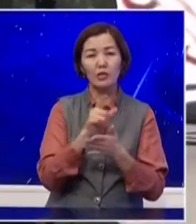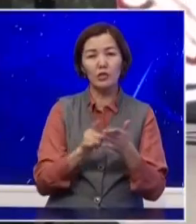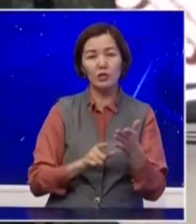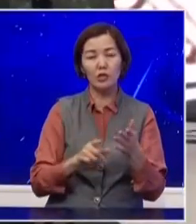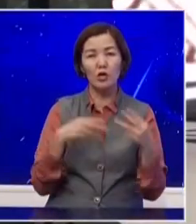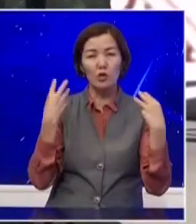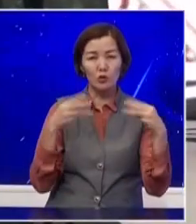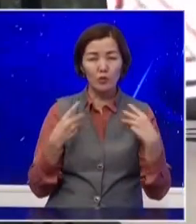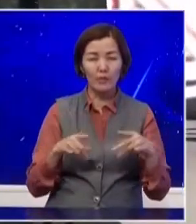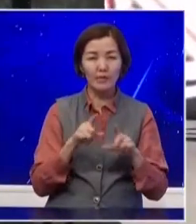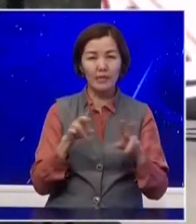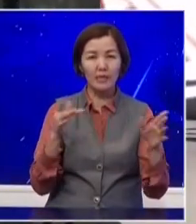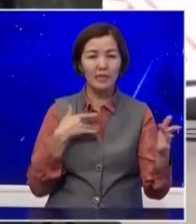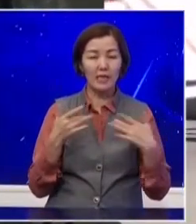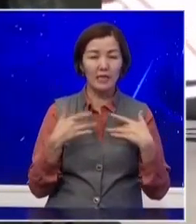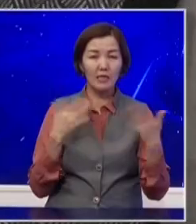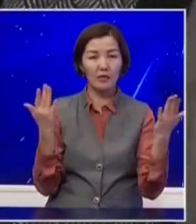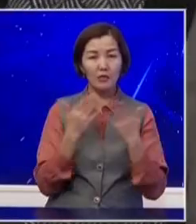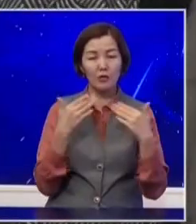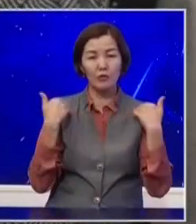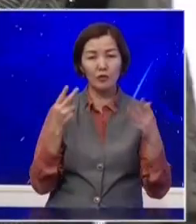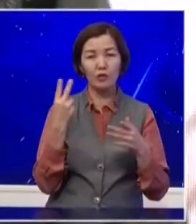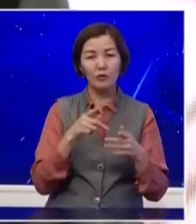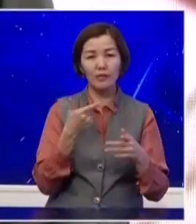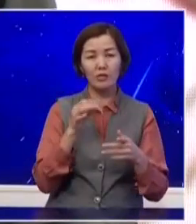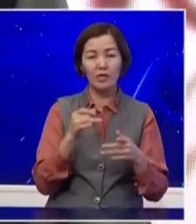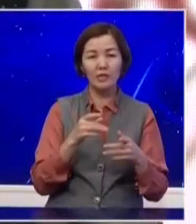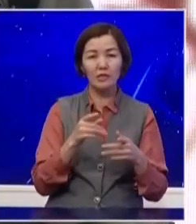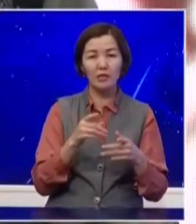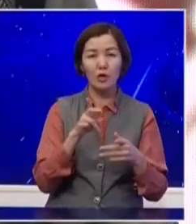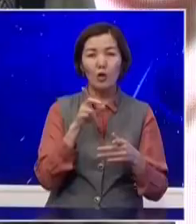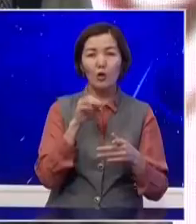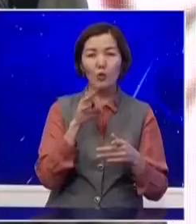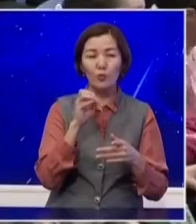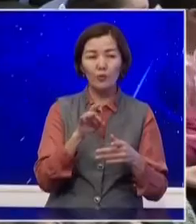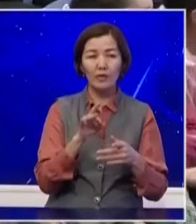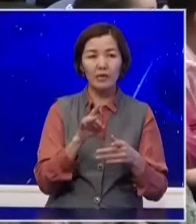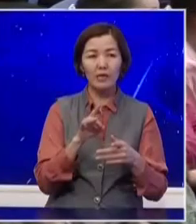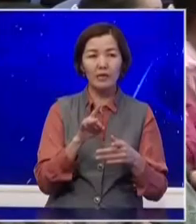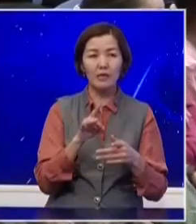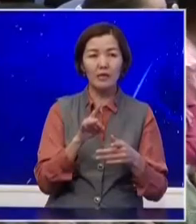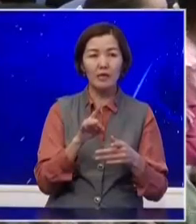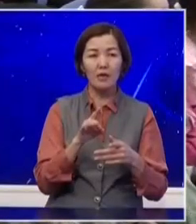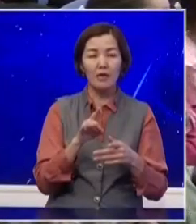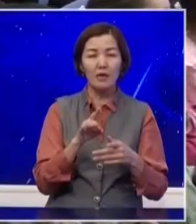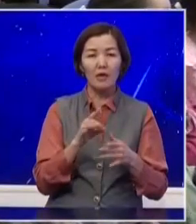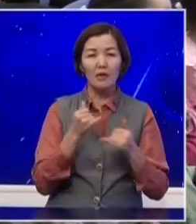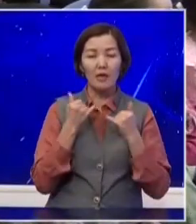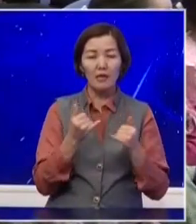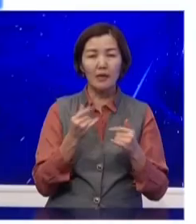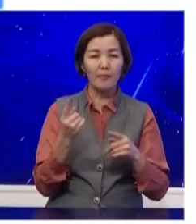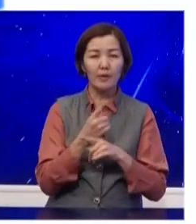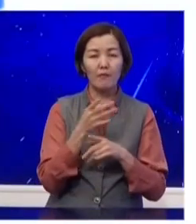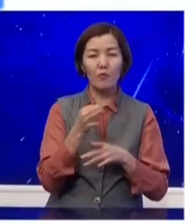атты театрландырылған прологымен ашты. 20-шы ғасырдың гомері, жыр дүлдүлі, ғасыр ақынына арналған кеш биыл алғаш рет